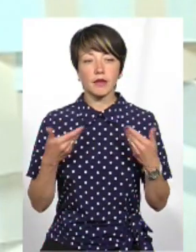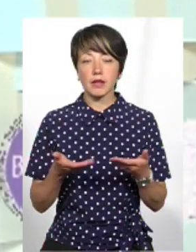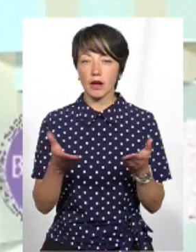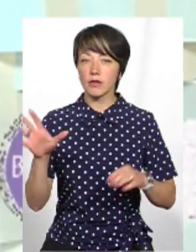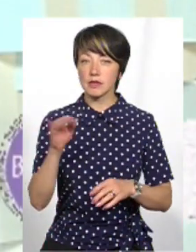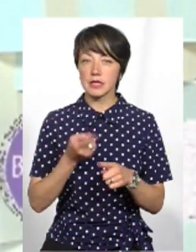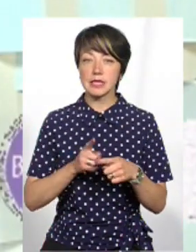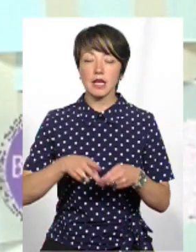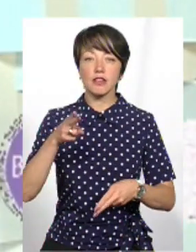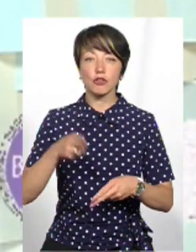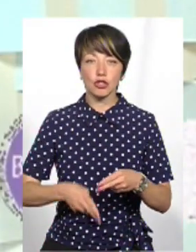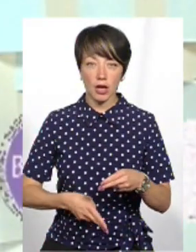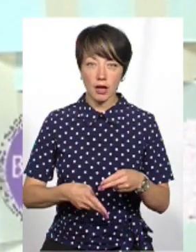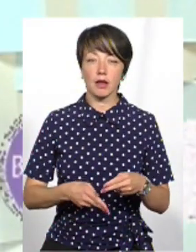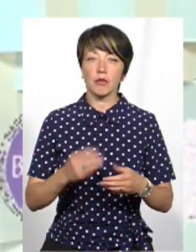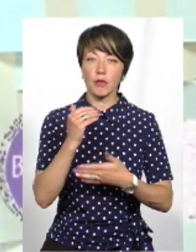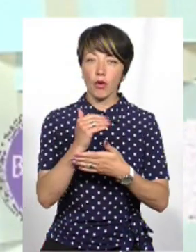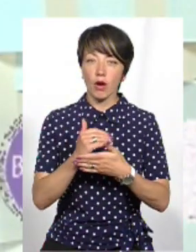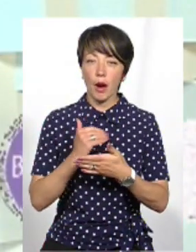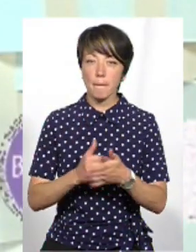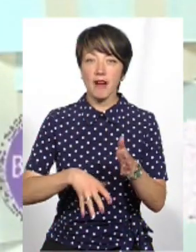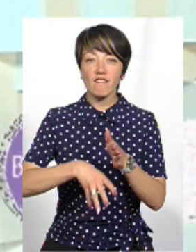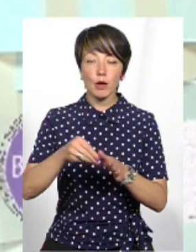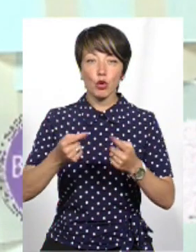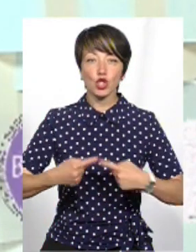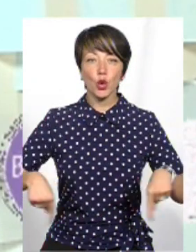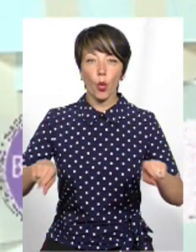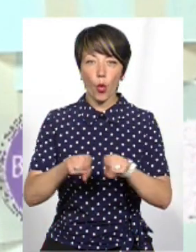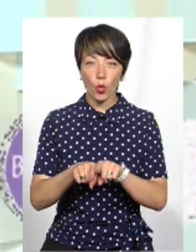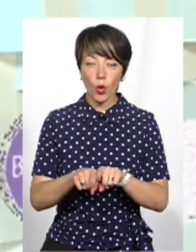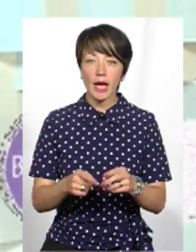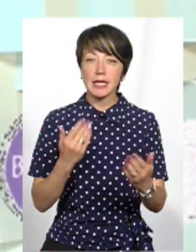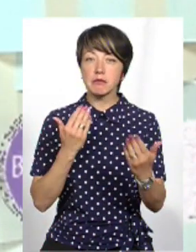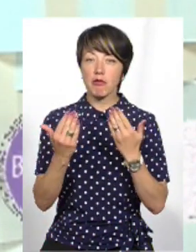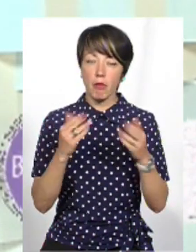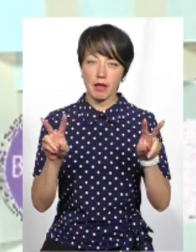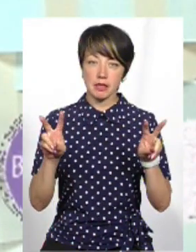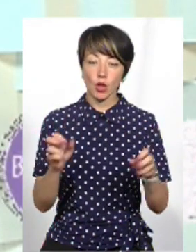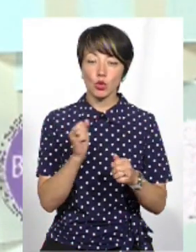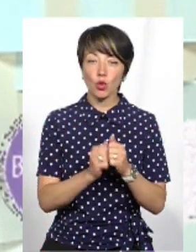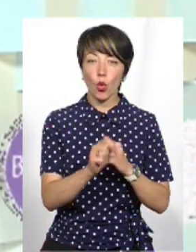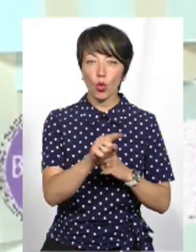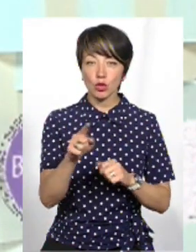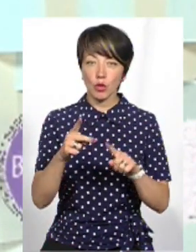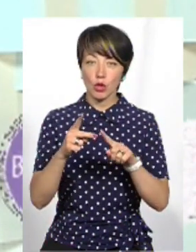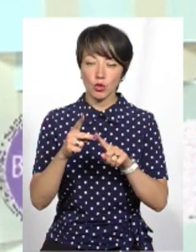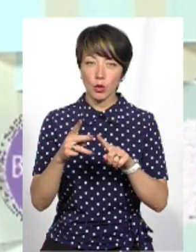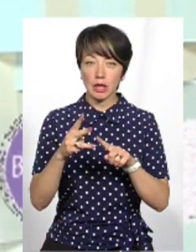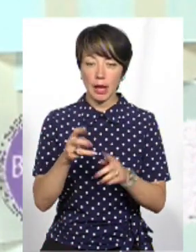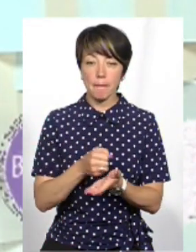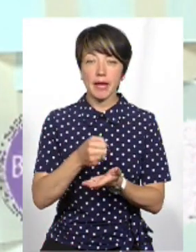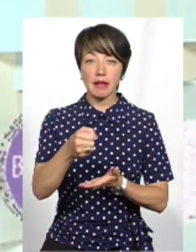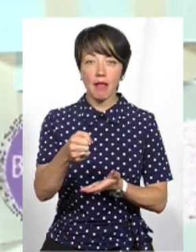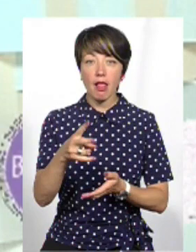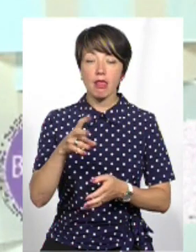Вітаю всіх. Це завершальний випуск циклу програм «Виборчий округ. Співбесіда». Практично із кожним другим-третім